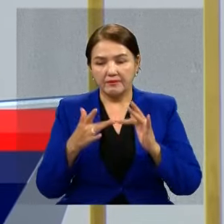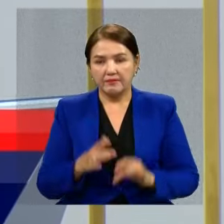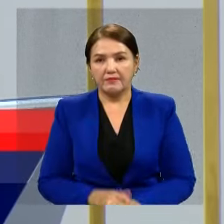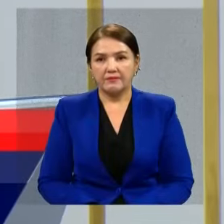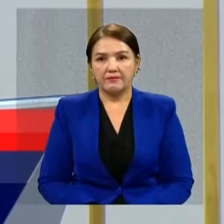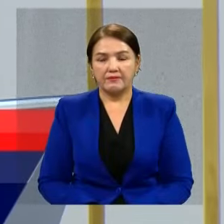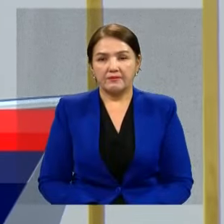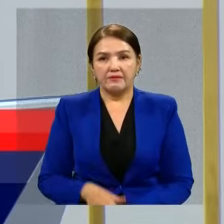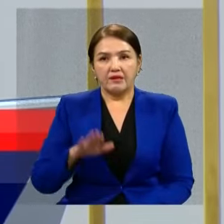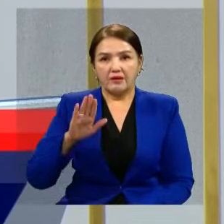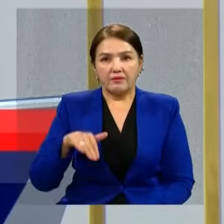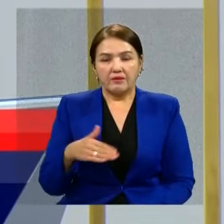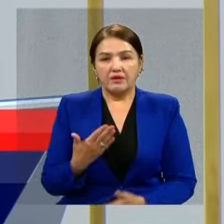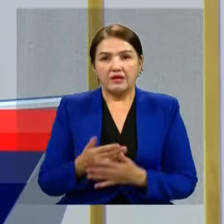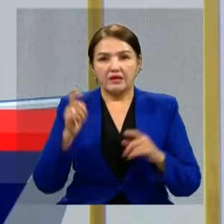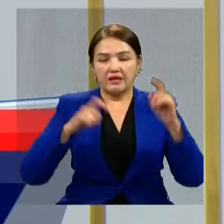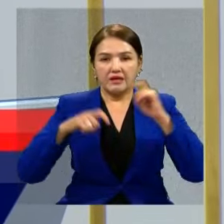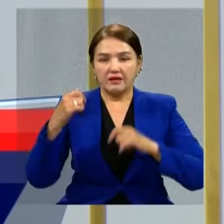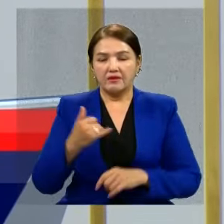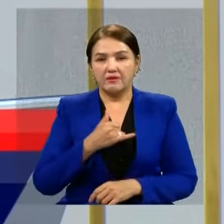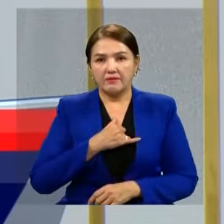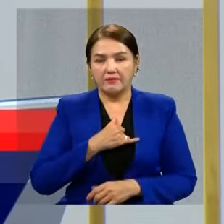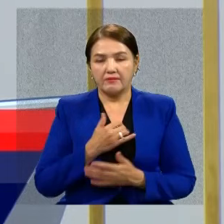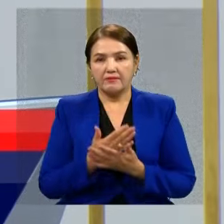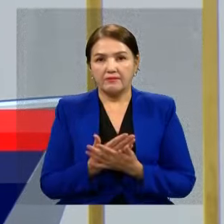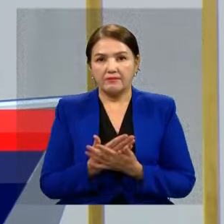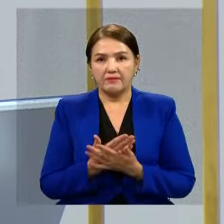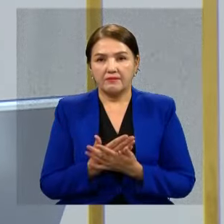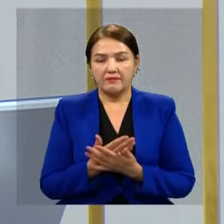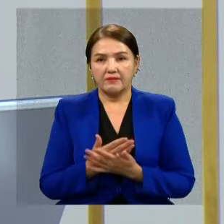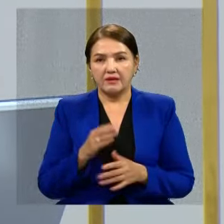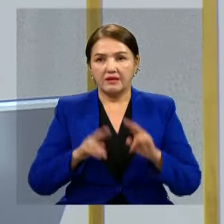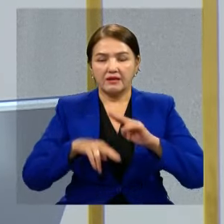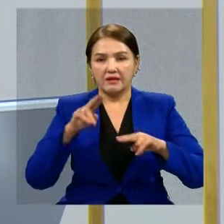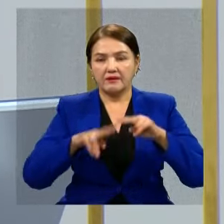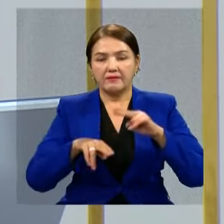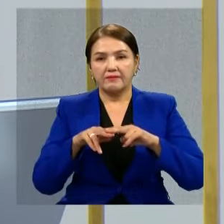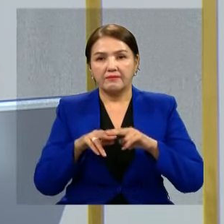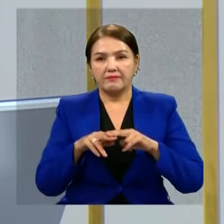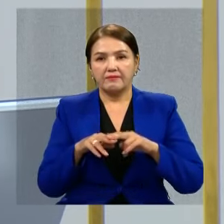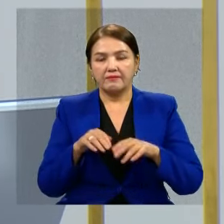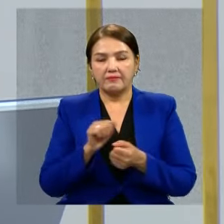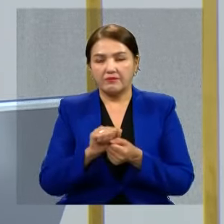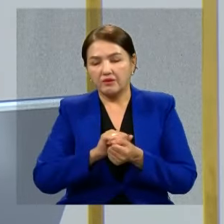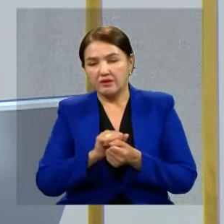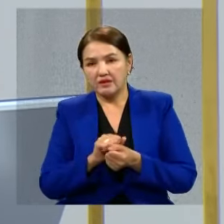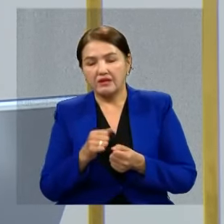После осадков обычно у нас объекты строительства, мойки на